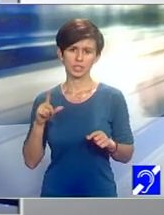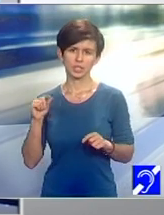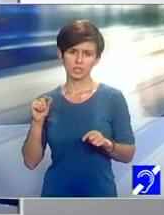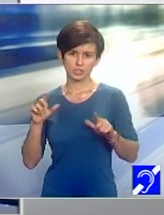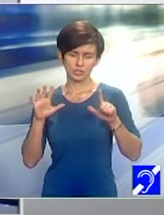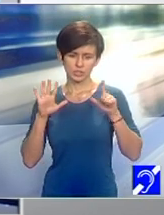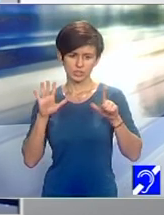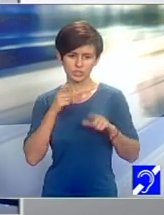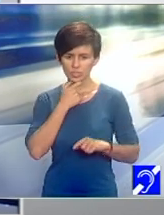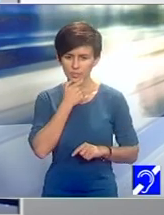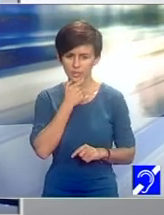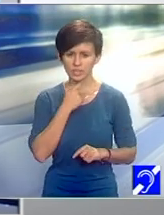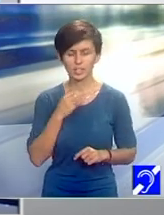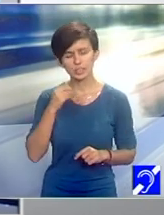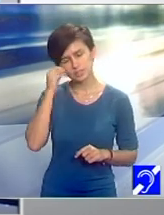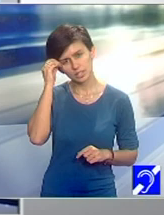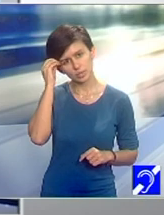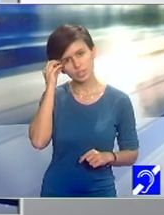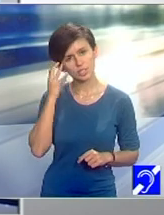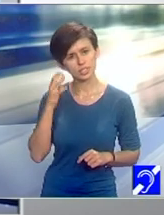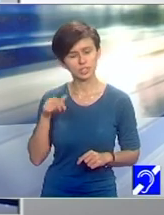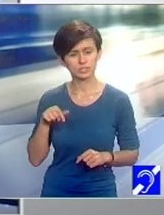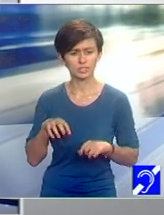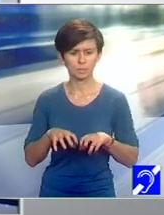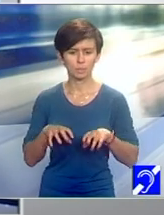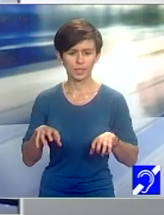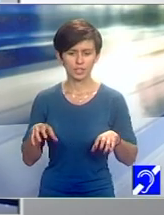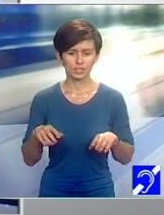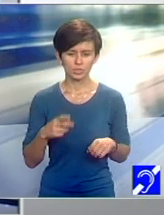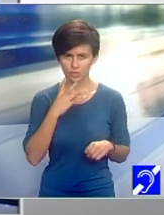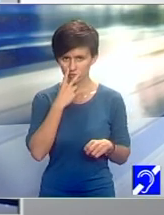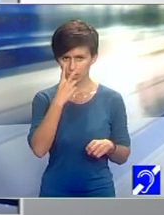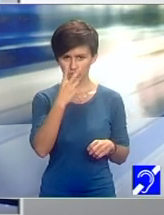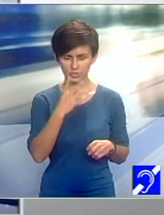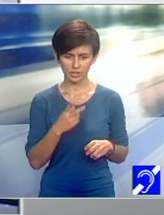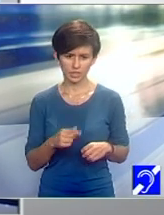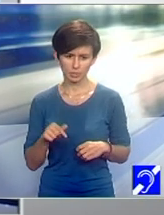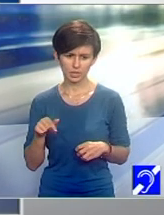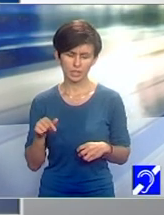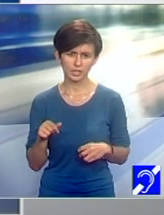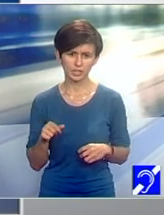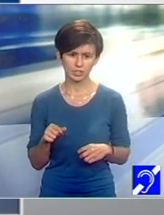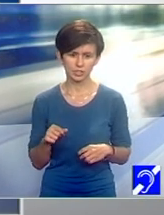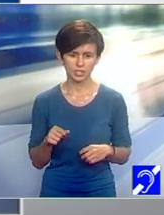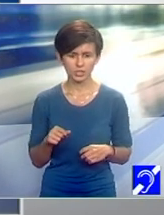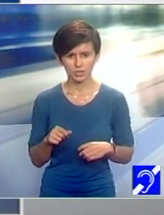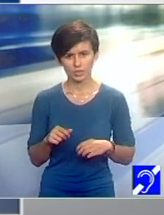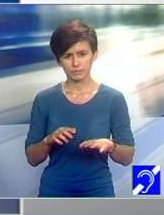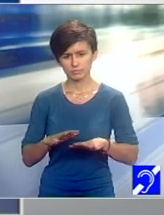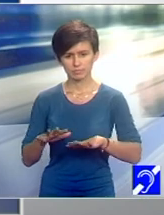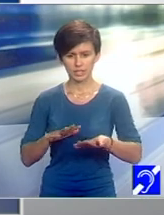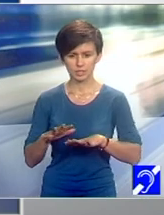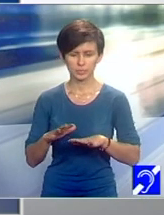s-au creat astfel de locuri și cred că aici vedem o expansiune a elitei